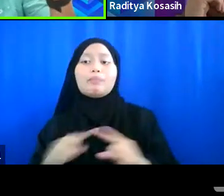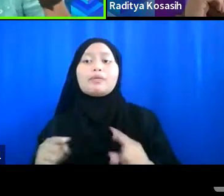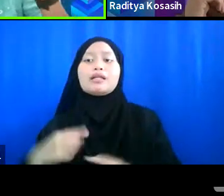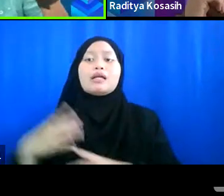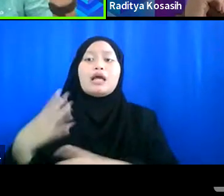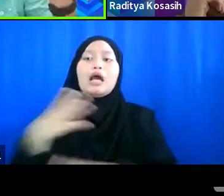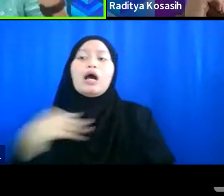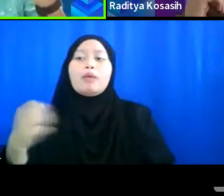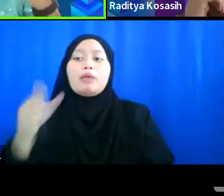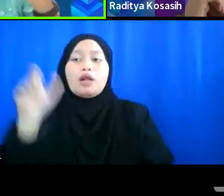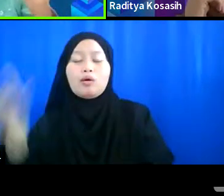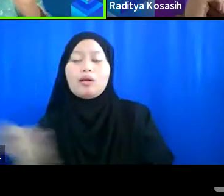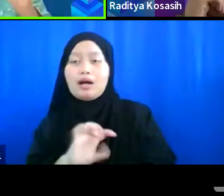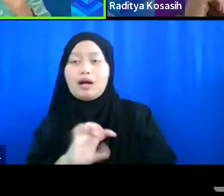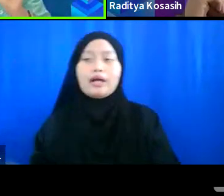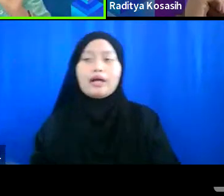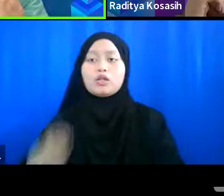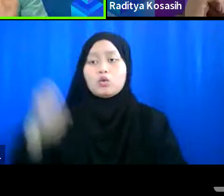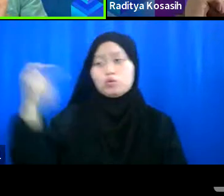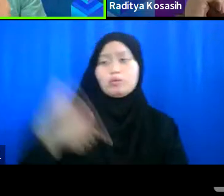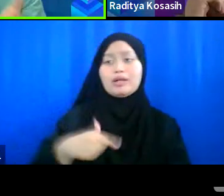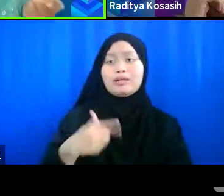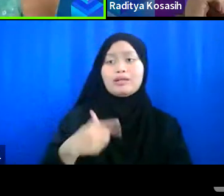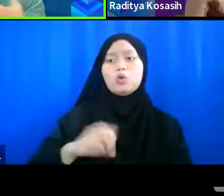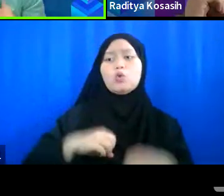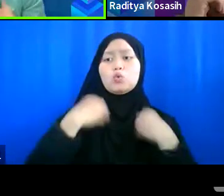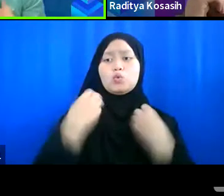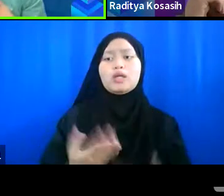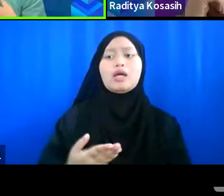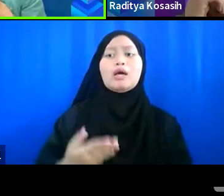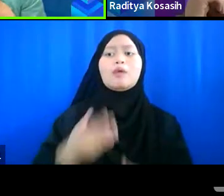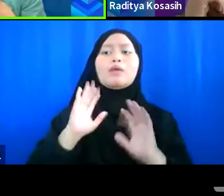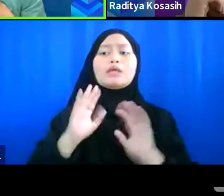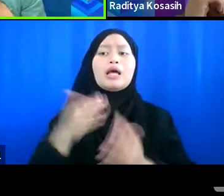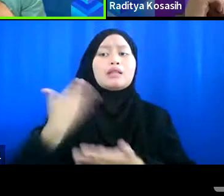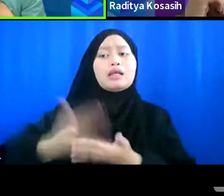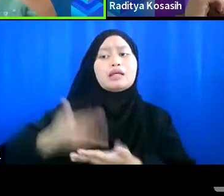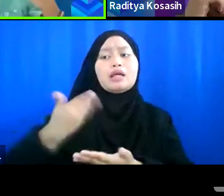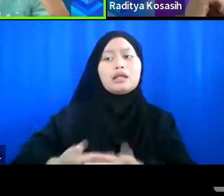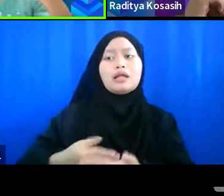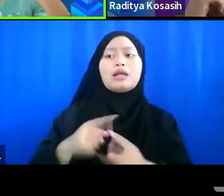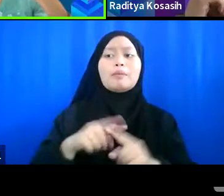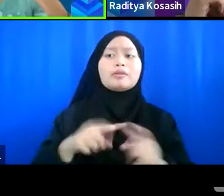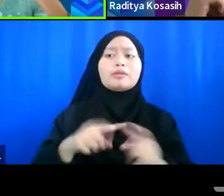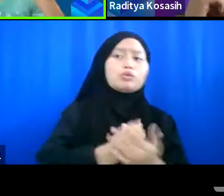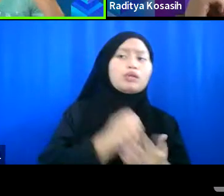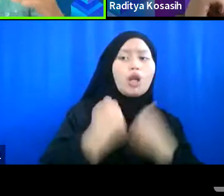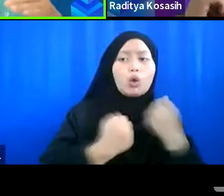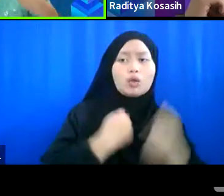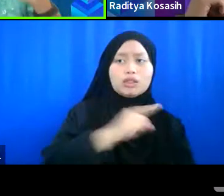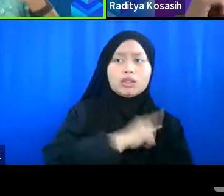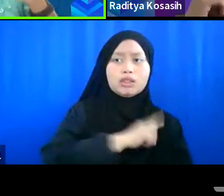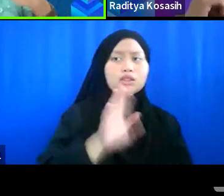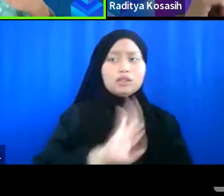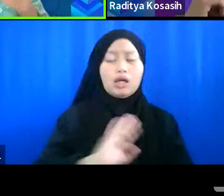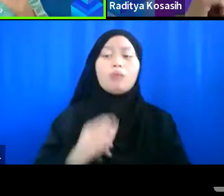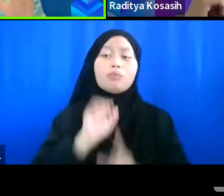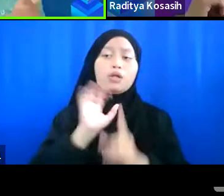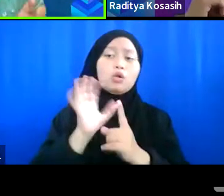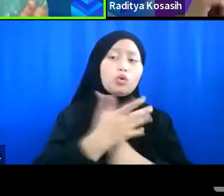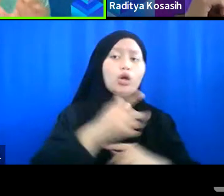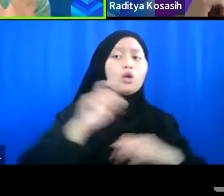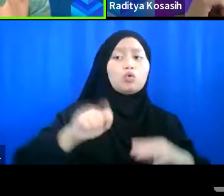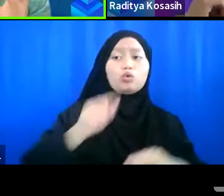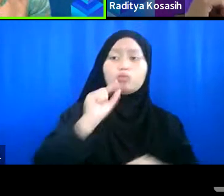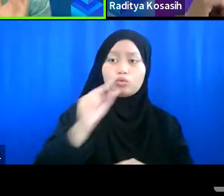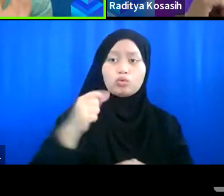di-hack dan konsumen kemudian mendapatkan kerugian tagihan yang bukan mereka lakukan untuk ini perlindungan hukum untuk konsumennya